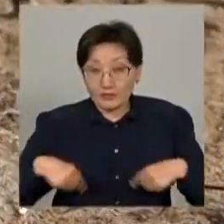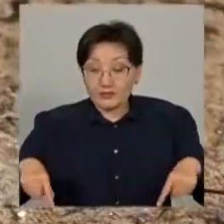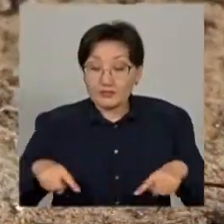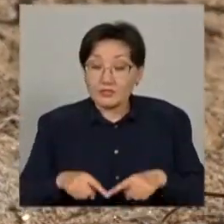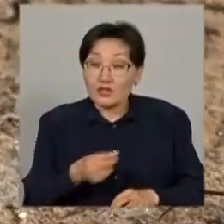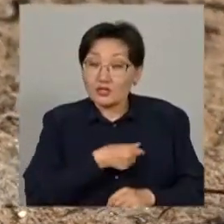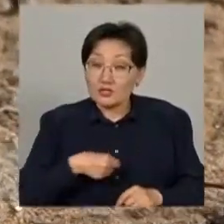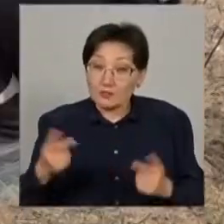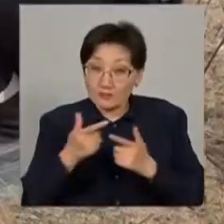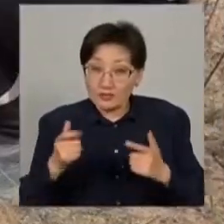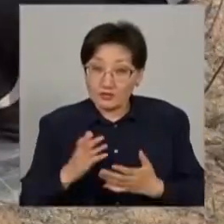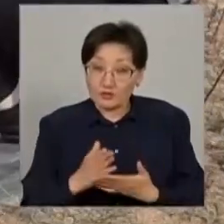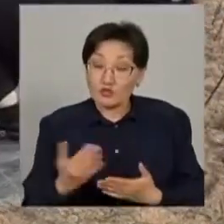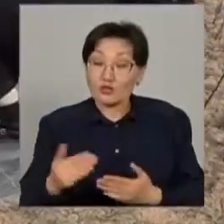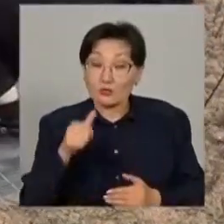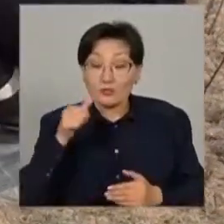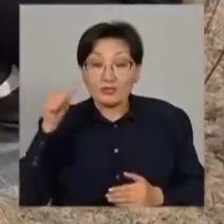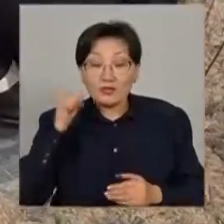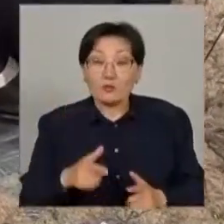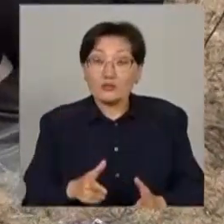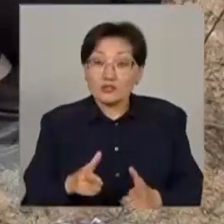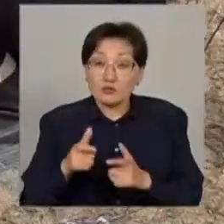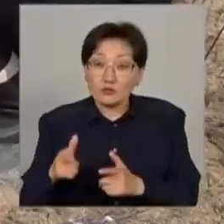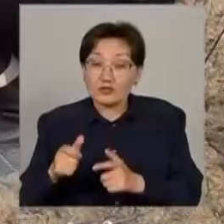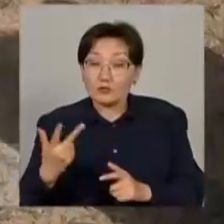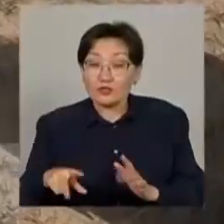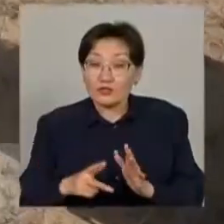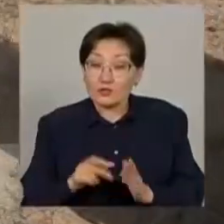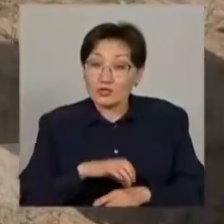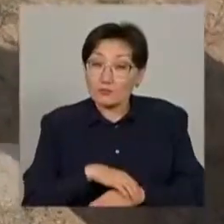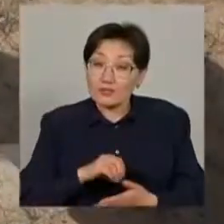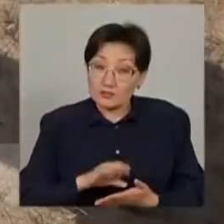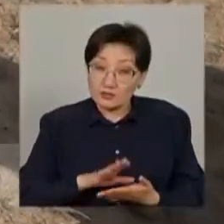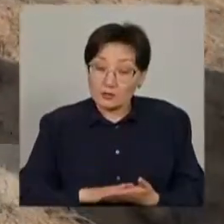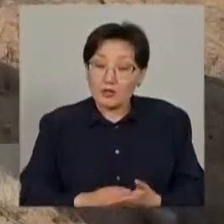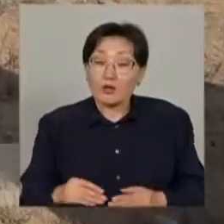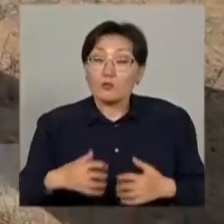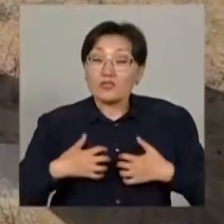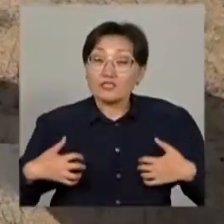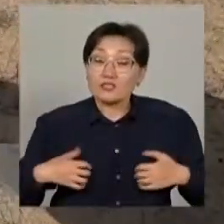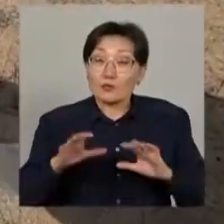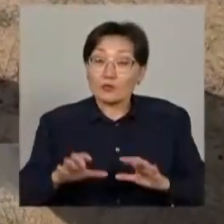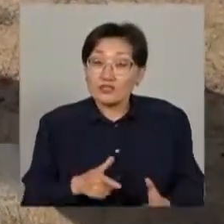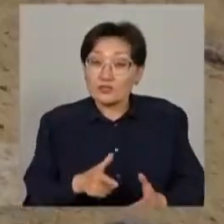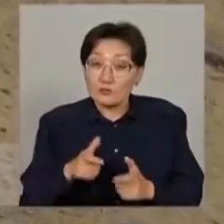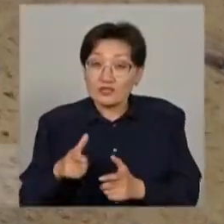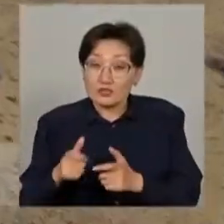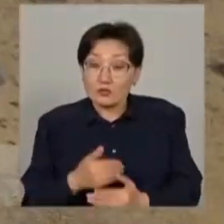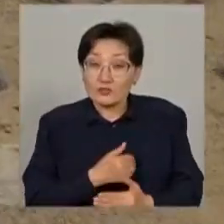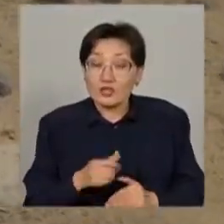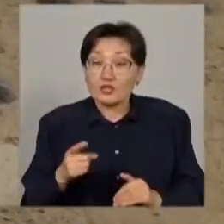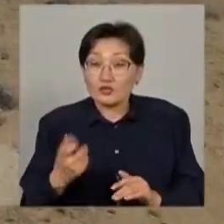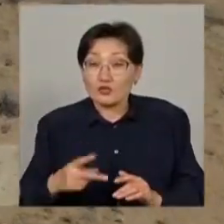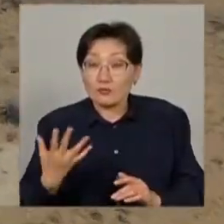мекемесінің инспекторлары мәлімдеді. Олар өткен жылы браконьерліктің 38 дерегін анықтаған. Ақбөкендерді заңсыз атып алғандардан